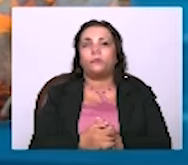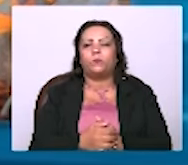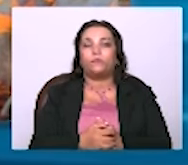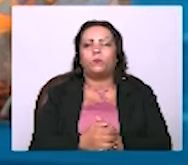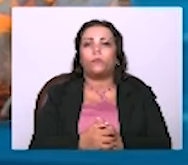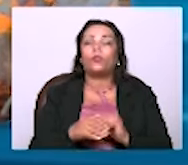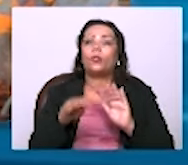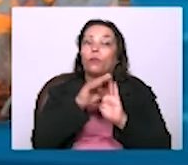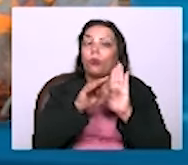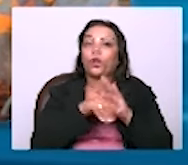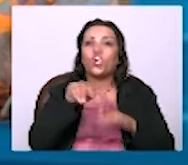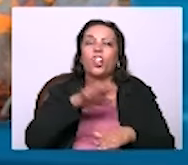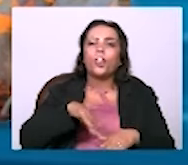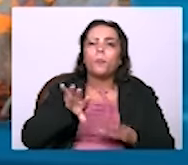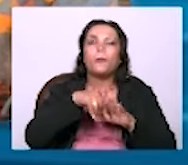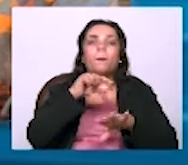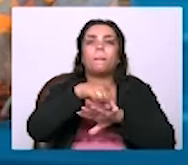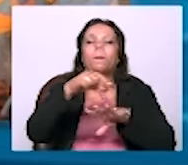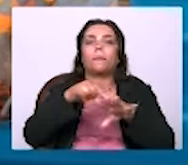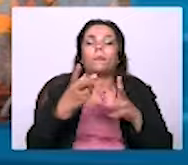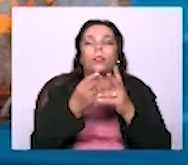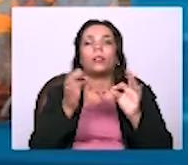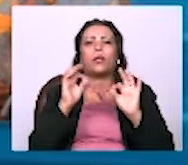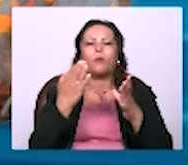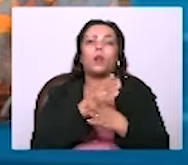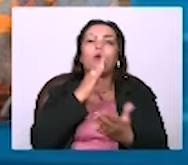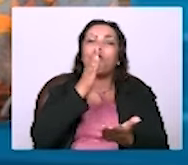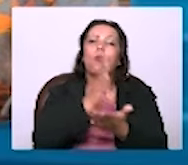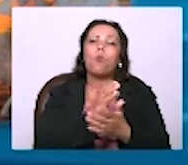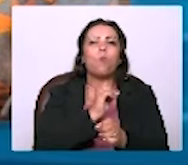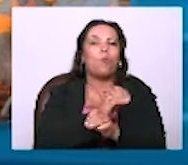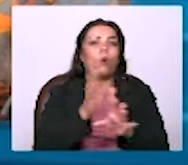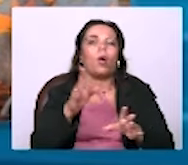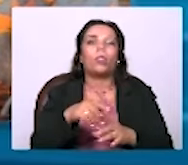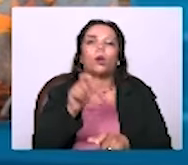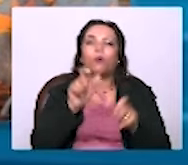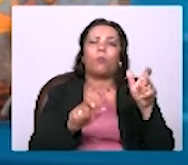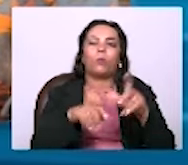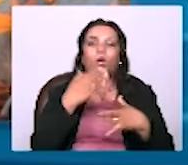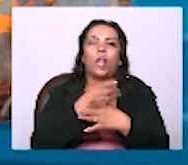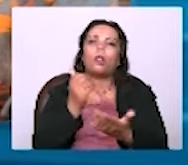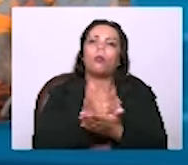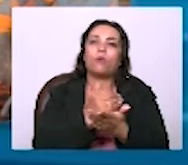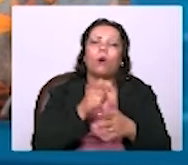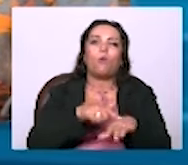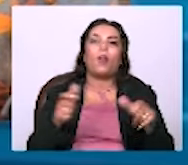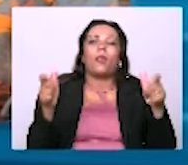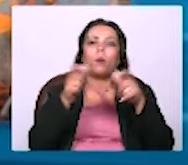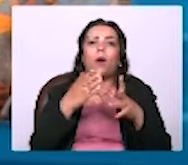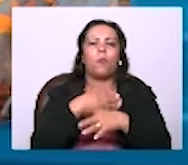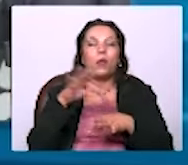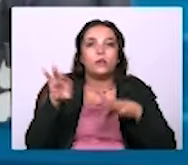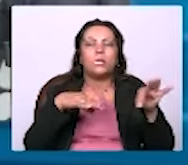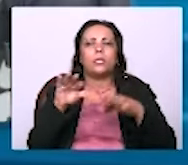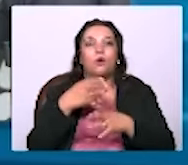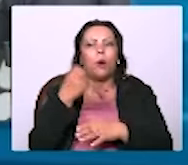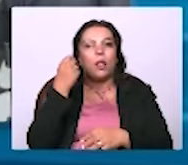والاستراتيجيه دي بتشمل جوانب كثيره جدا حقوق وحريات المواطنين الاقتصاديه والاجتماعيه والسياسيه